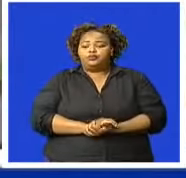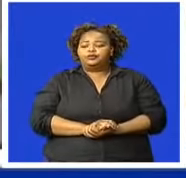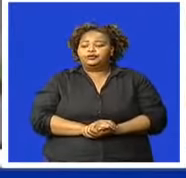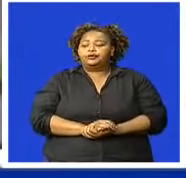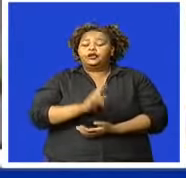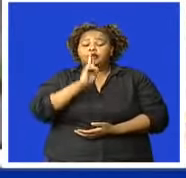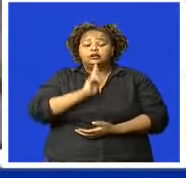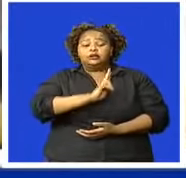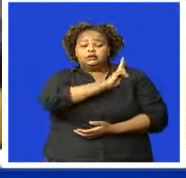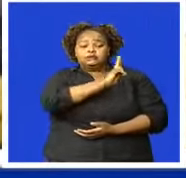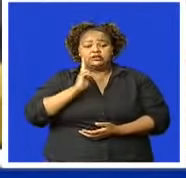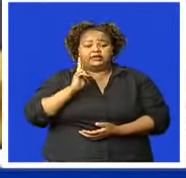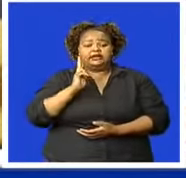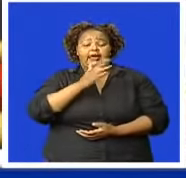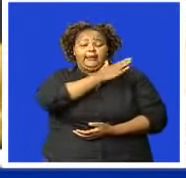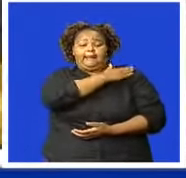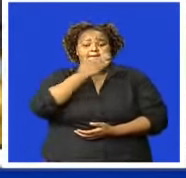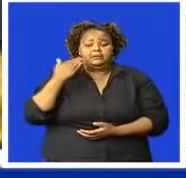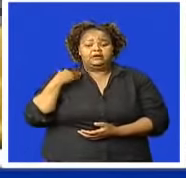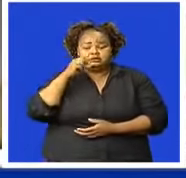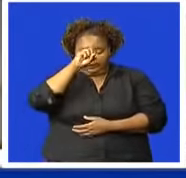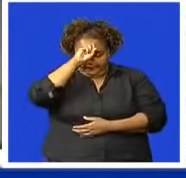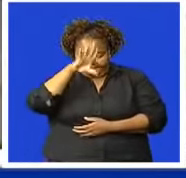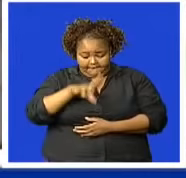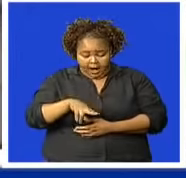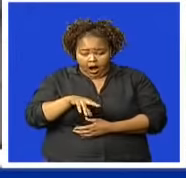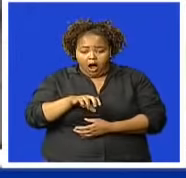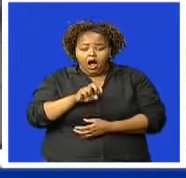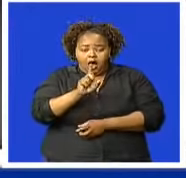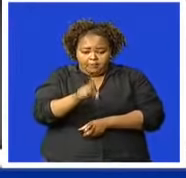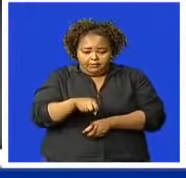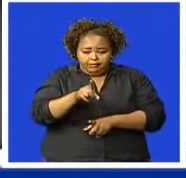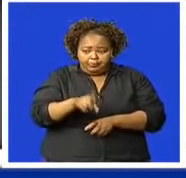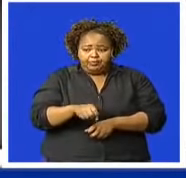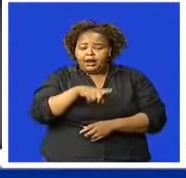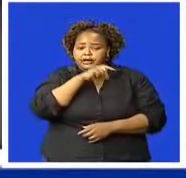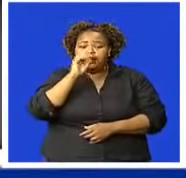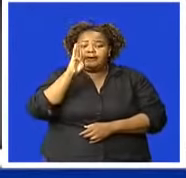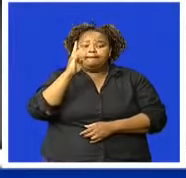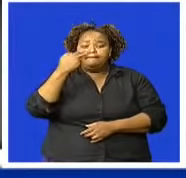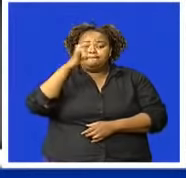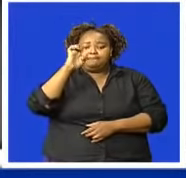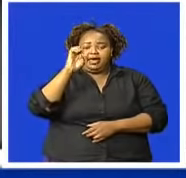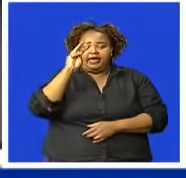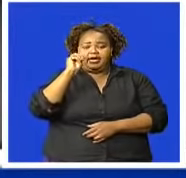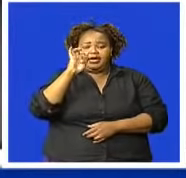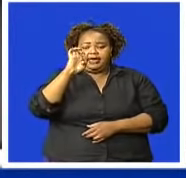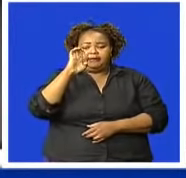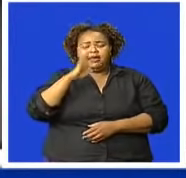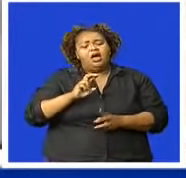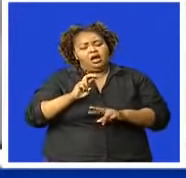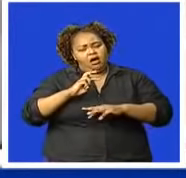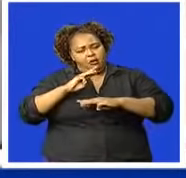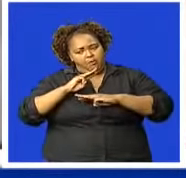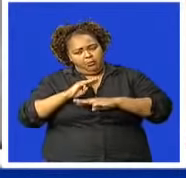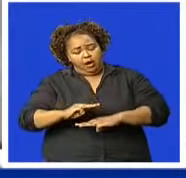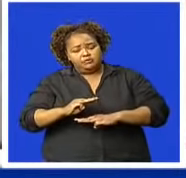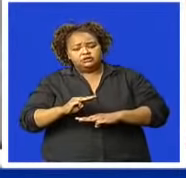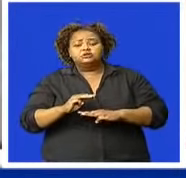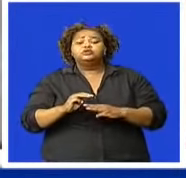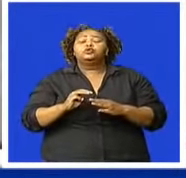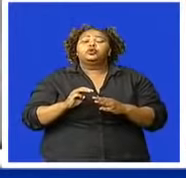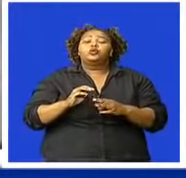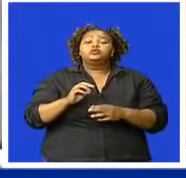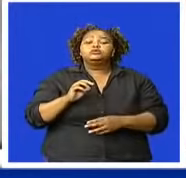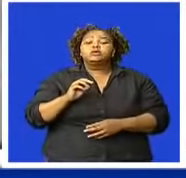Ngelison for infonile tikole temcebo waphansi nemandla Peter Bembe ithembisile ukuthi nakusa ngemsombuluko itawube seyilungisiwe